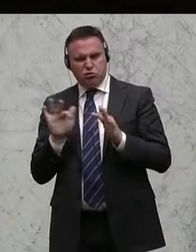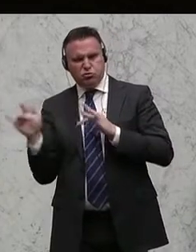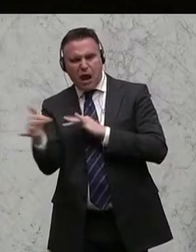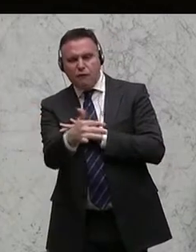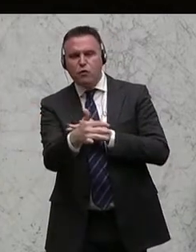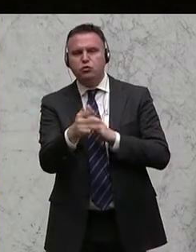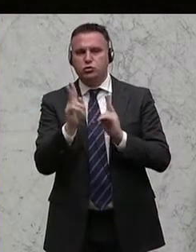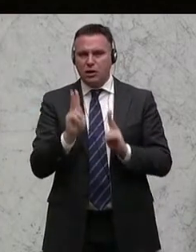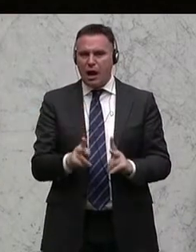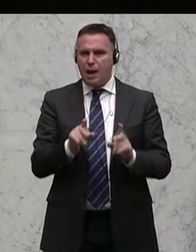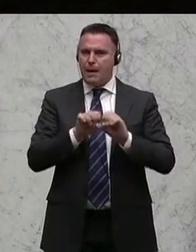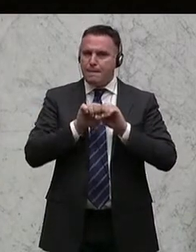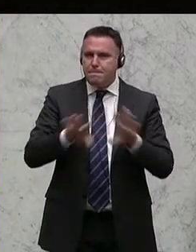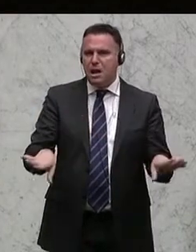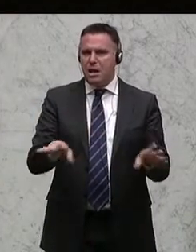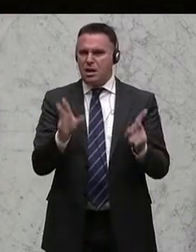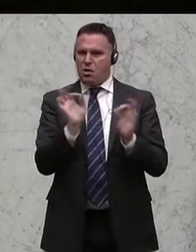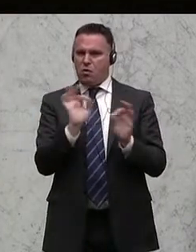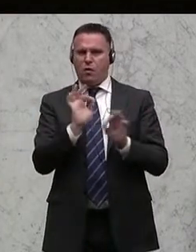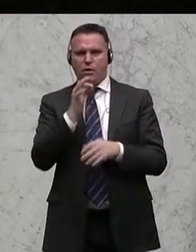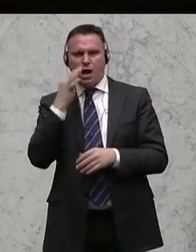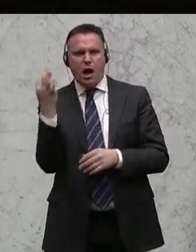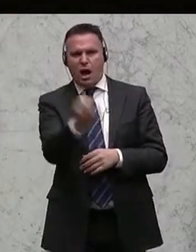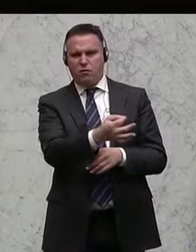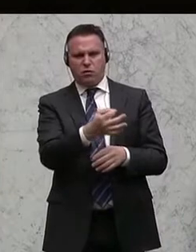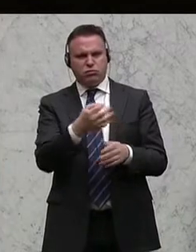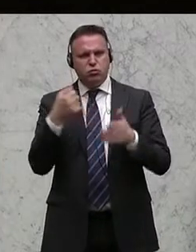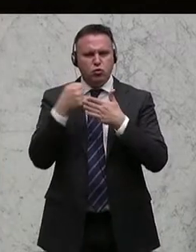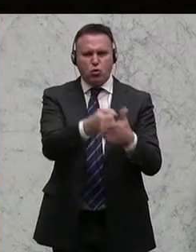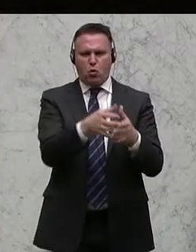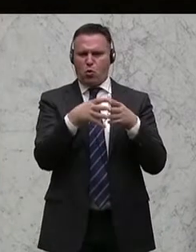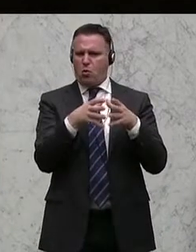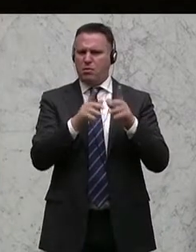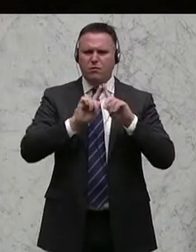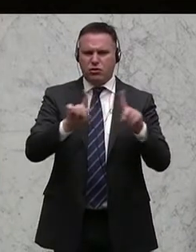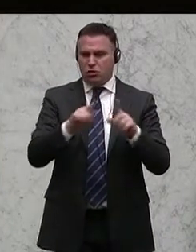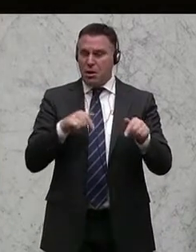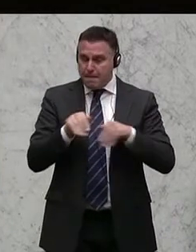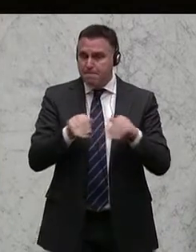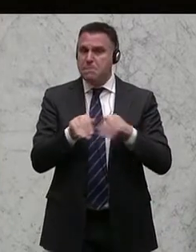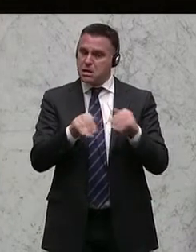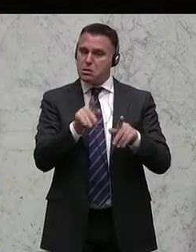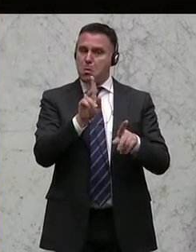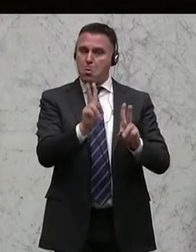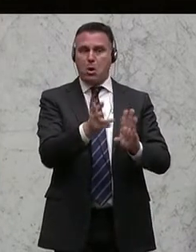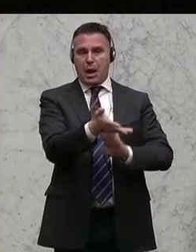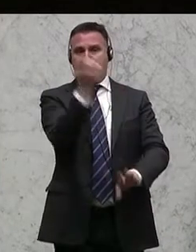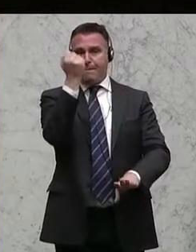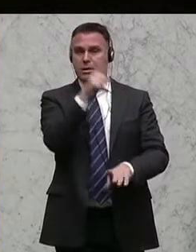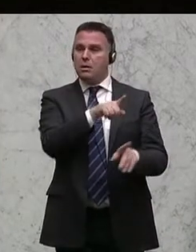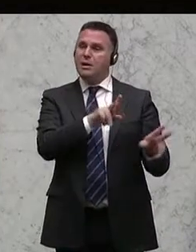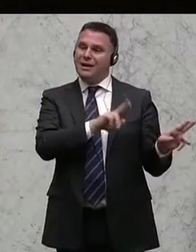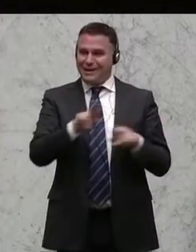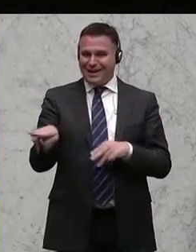Einflussnahme via Medien, via Anfragen, via Pressure Groups und letztlich via Minister auszuhebeln und die Richter